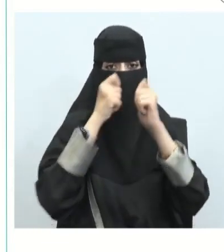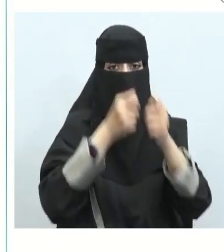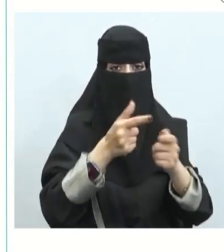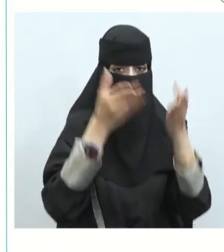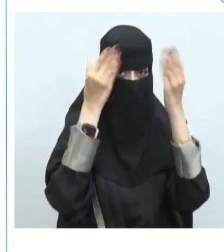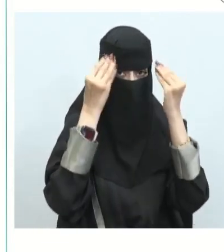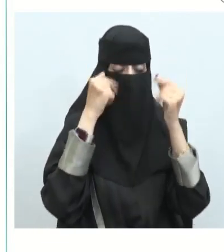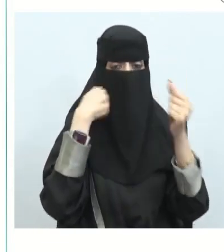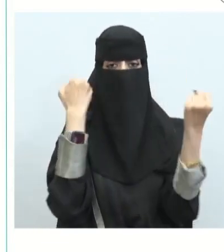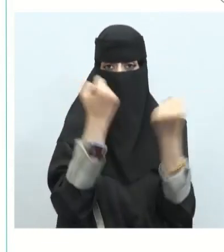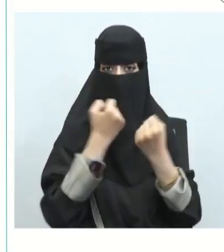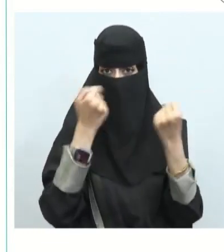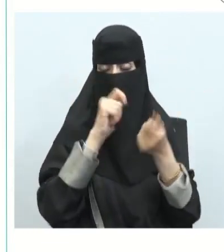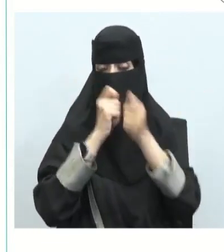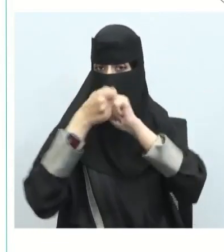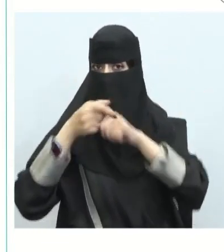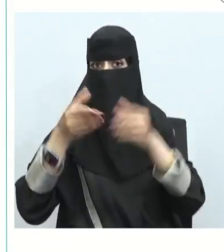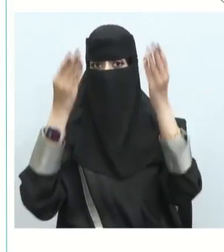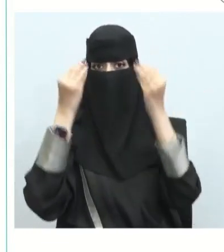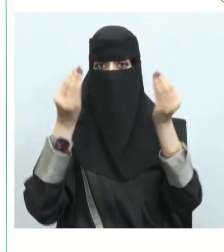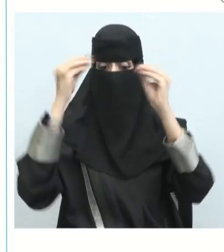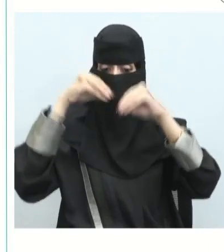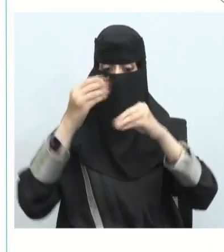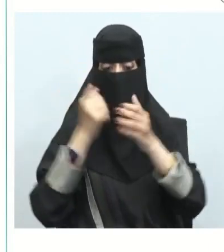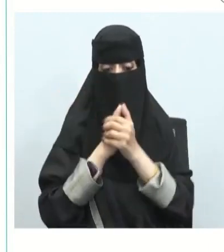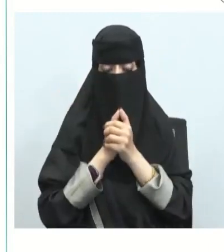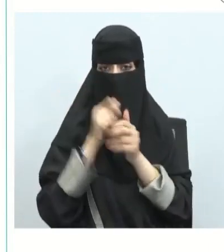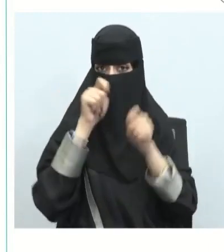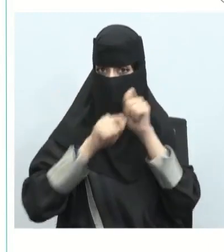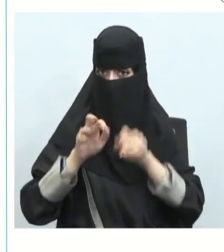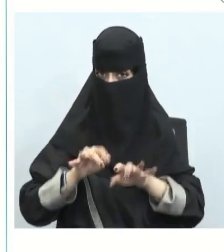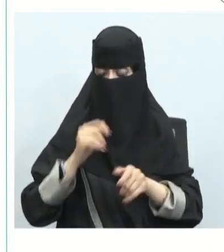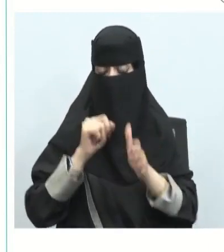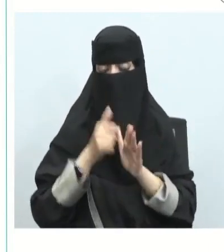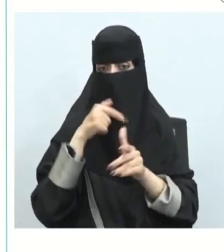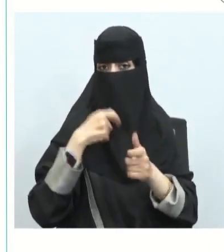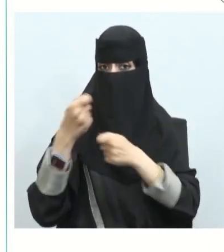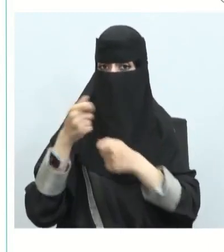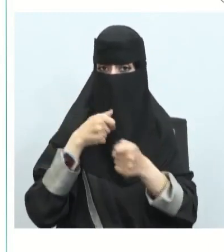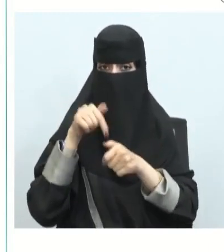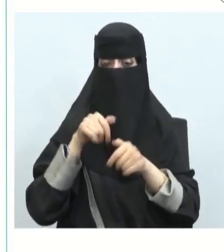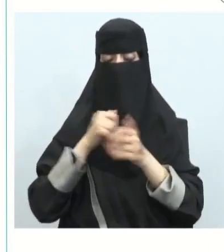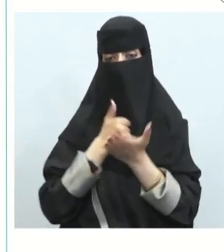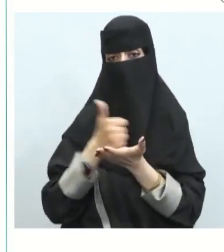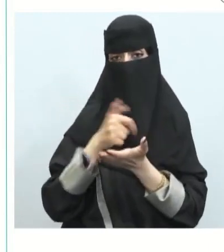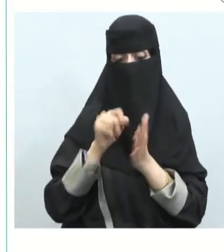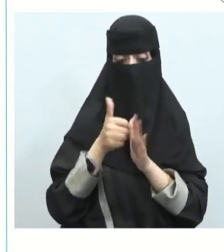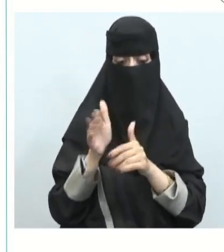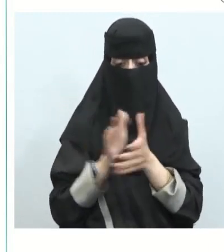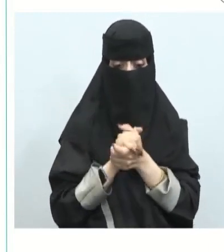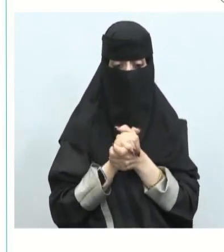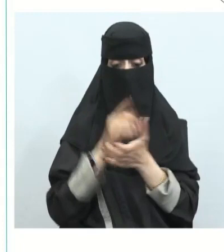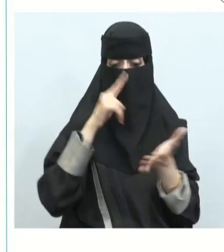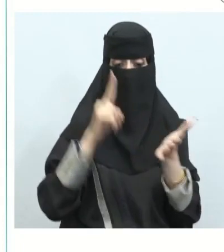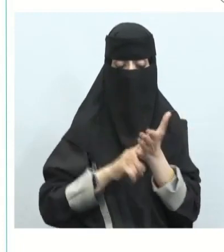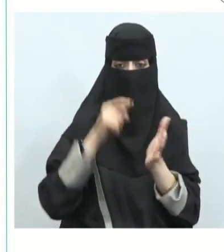المعارف عن هذا التغيير اثقف حول التقنيه المستخدمه الجديده في طريقه البيع او الاسلوب الجديد